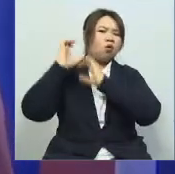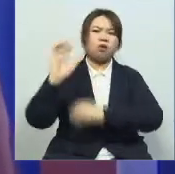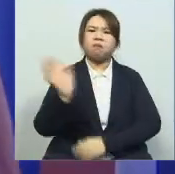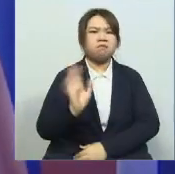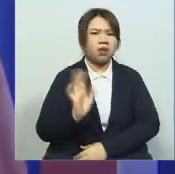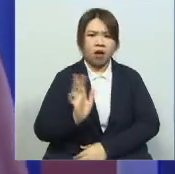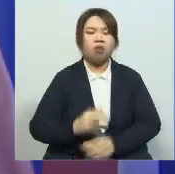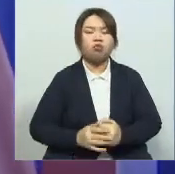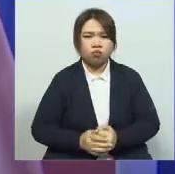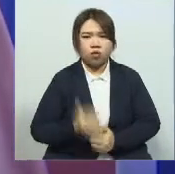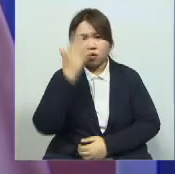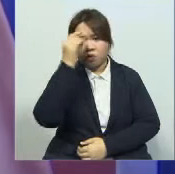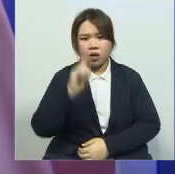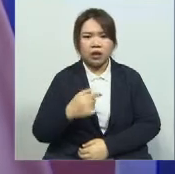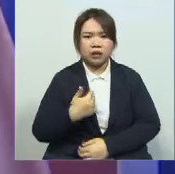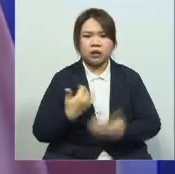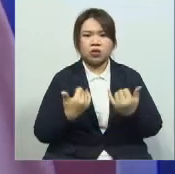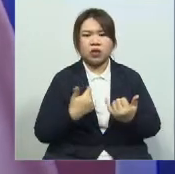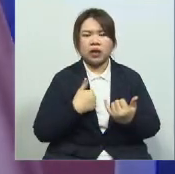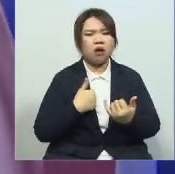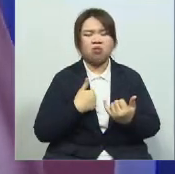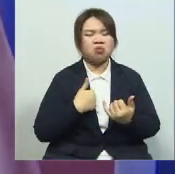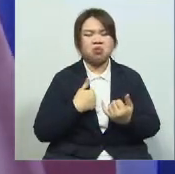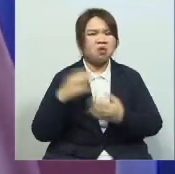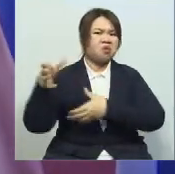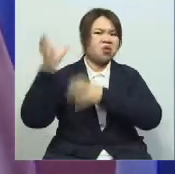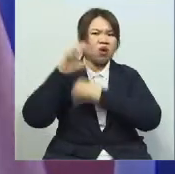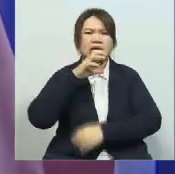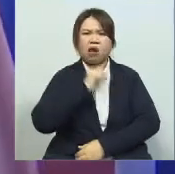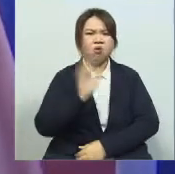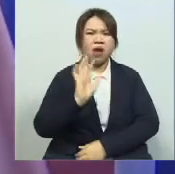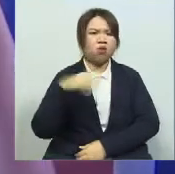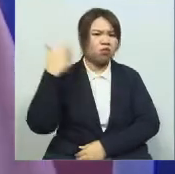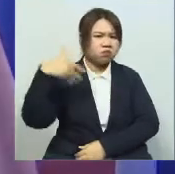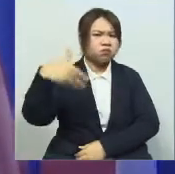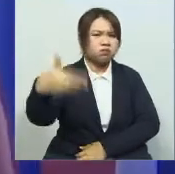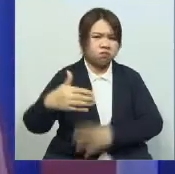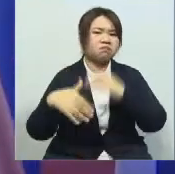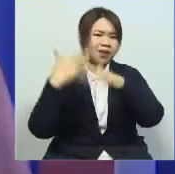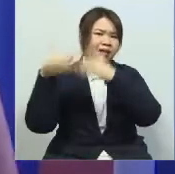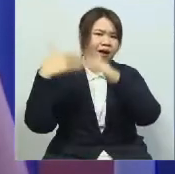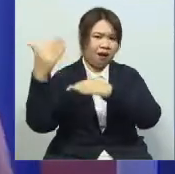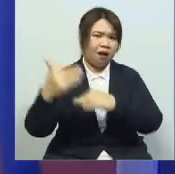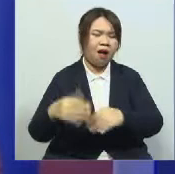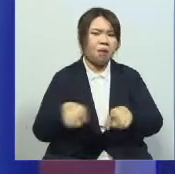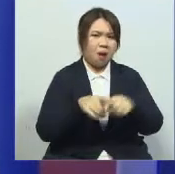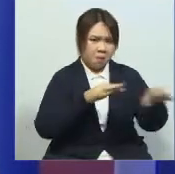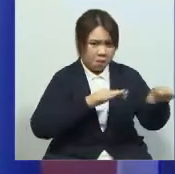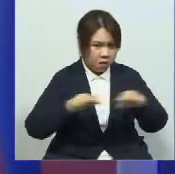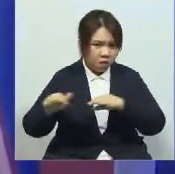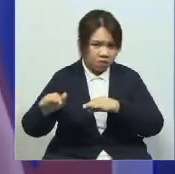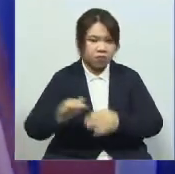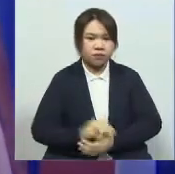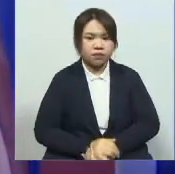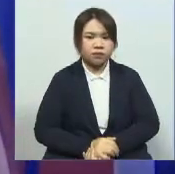ย้อนกลับไปเป็นแบบเก่าเพราะว่าตอนนี้เราไม่เหมาะที่จะกลับไปเป็นแบบเดิมหรือแบบเก่าแล้วมันควรจะพัฒนาได้แล้วมันควรจะเป็นยุคที่พร้อมจะพัฒนาได้แล้ว